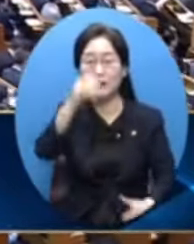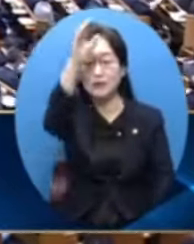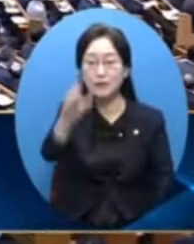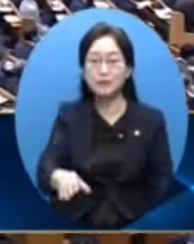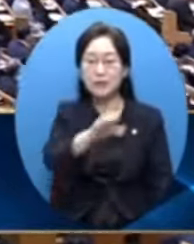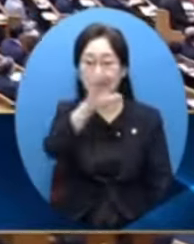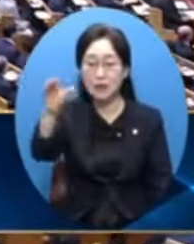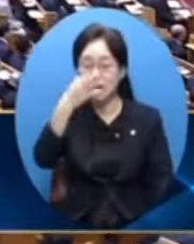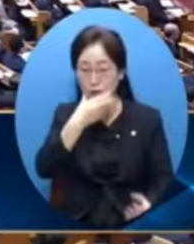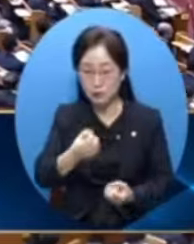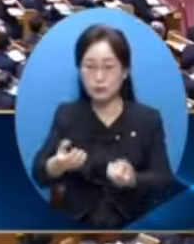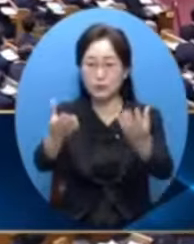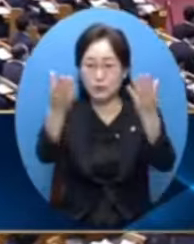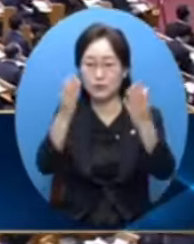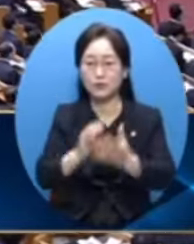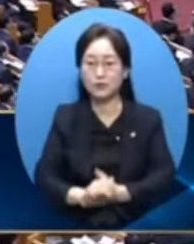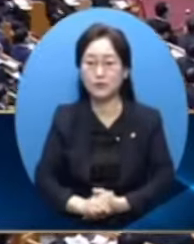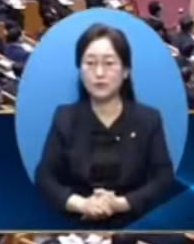십자가의 축복.